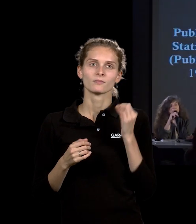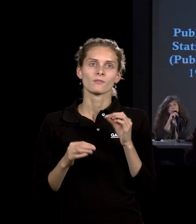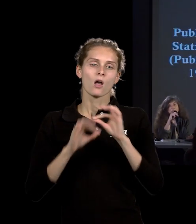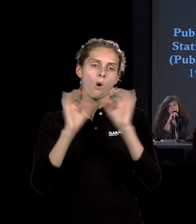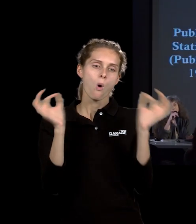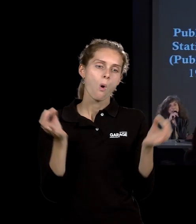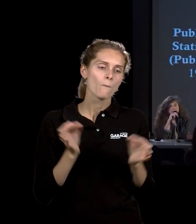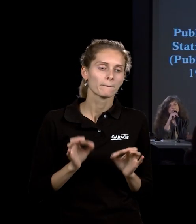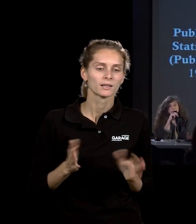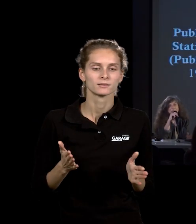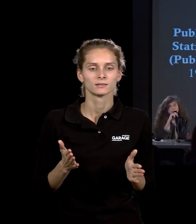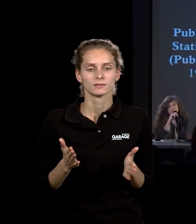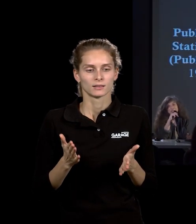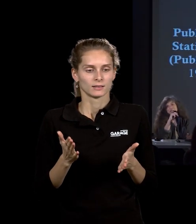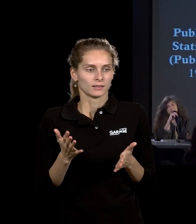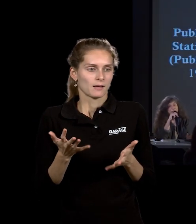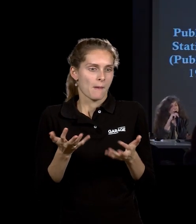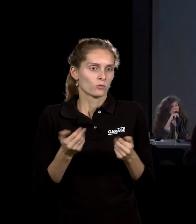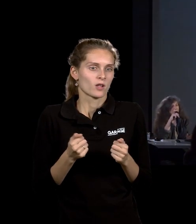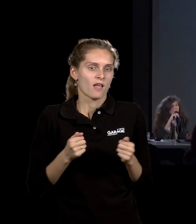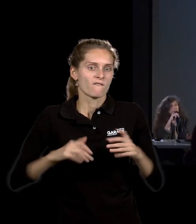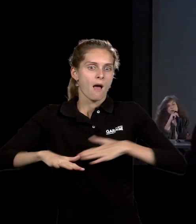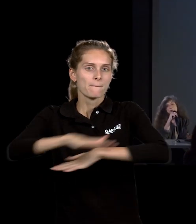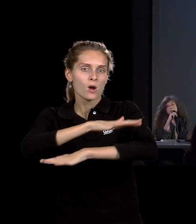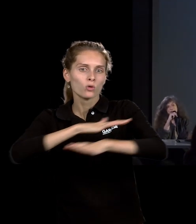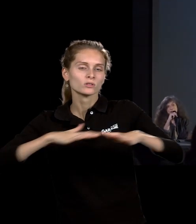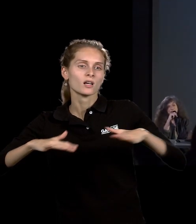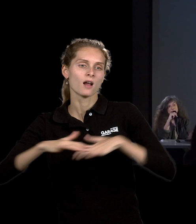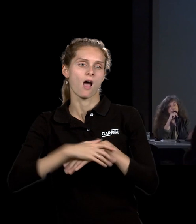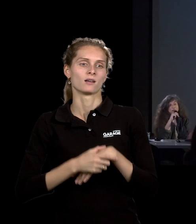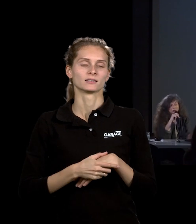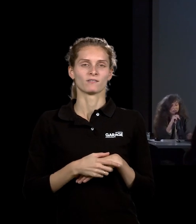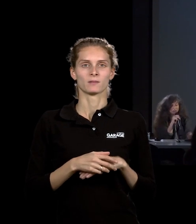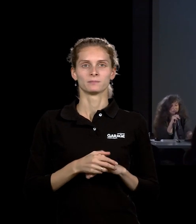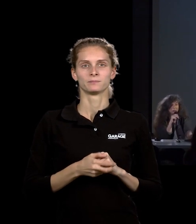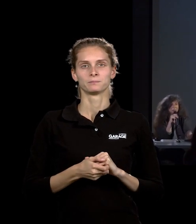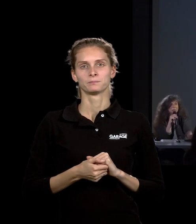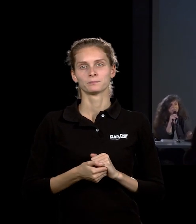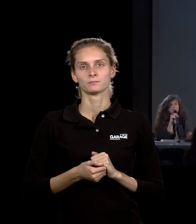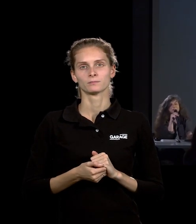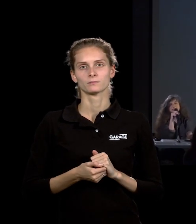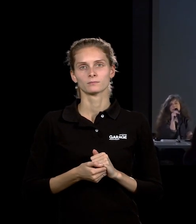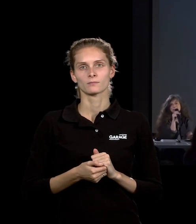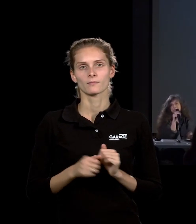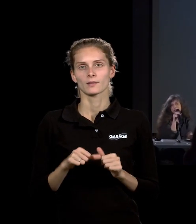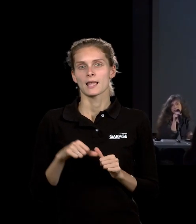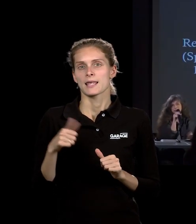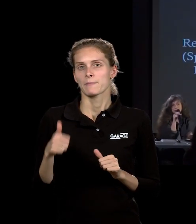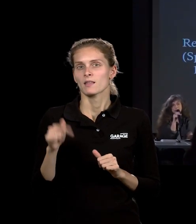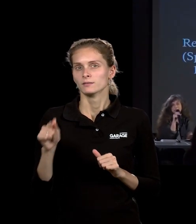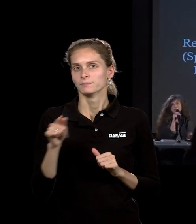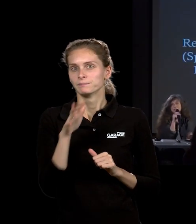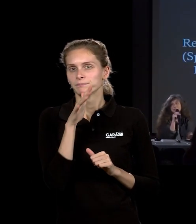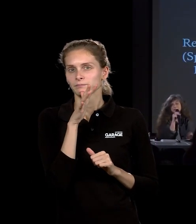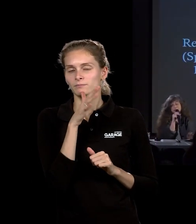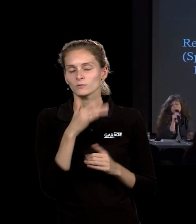образы складываются в пространство, в среду обитания, собственно, как и сейчас, как именно, наверное, с тех годов, можно сказать, что